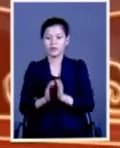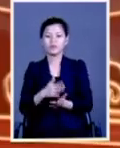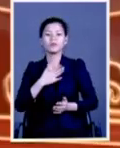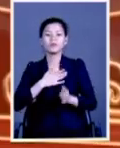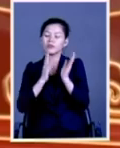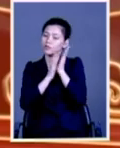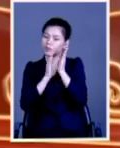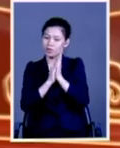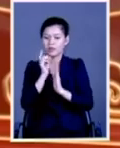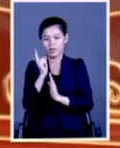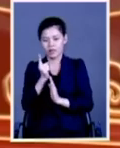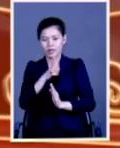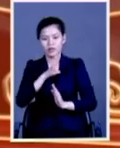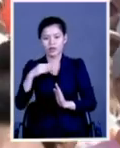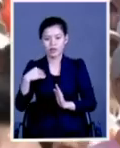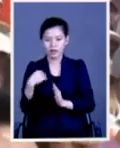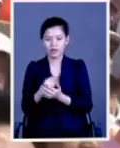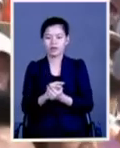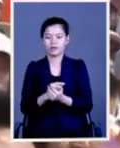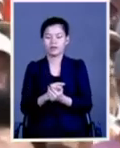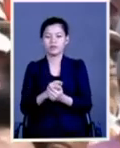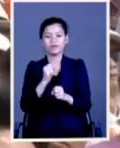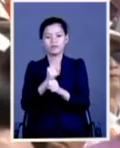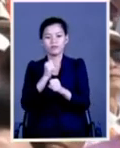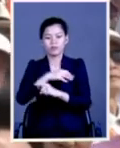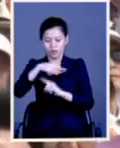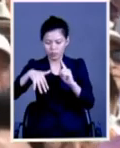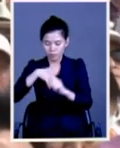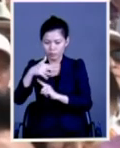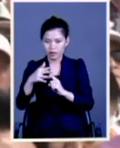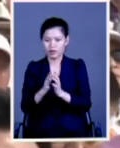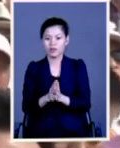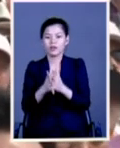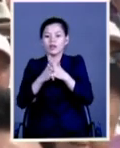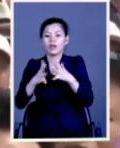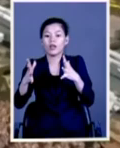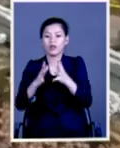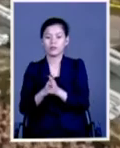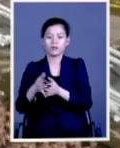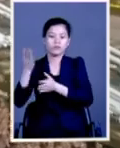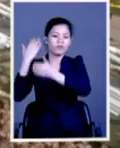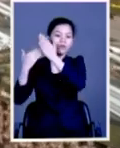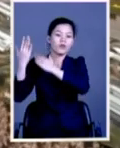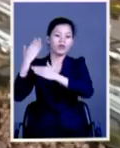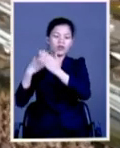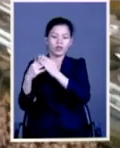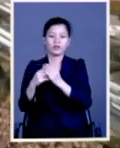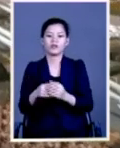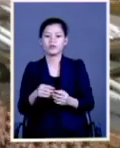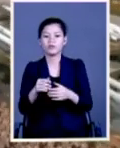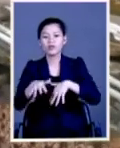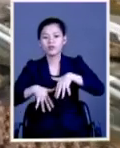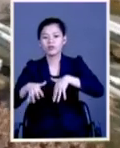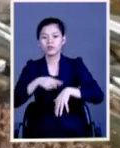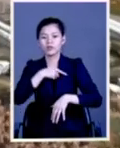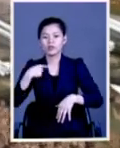อย่างจริงใจและตีราคาสูงต่อผลสำเร็จรอบด้านใหญ่หลวงเป็นประวัติการที่ประชาชนจีนไอน้องญาติมาได้